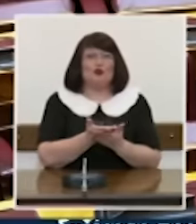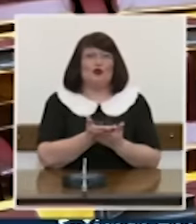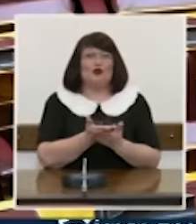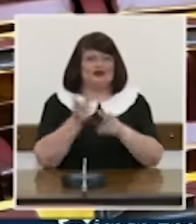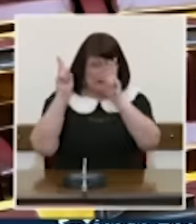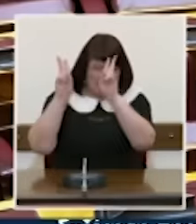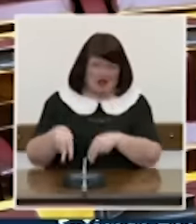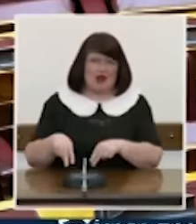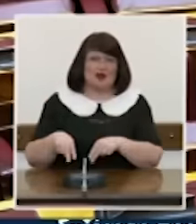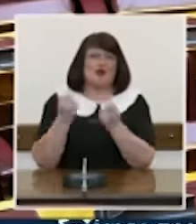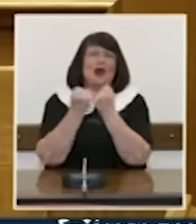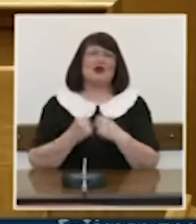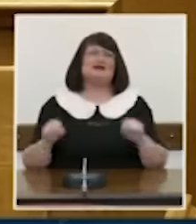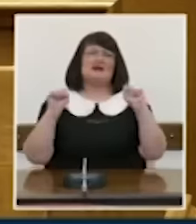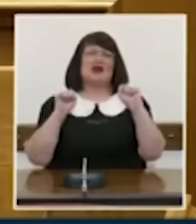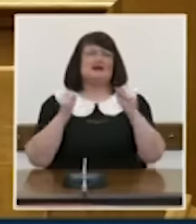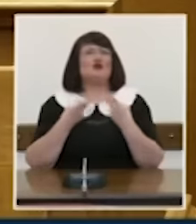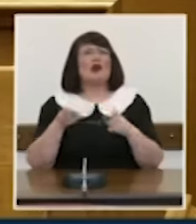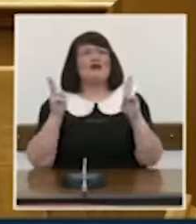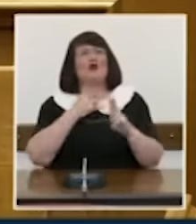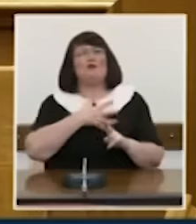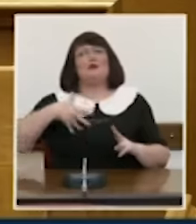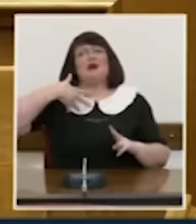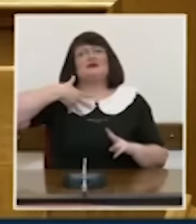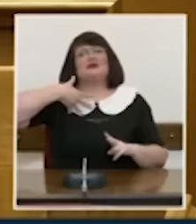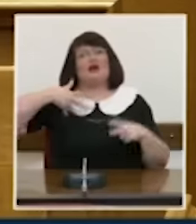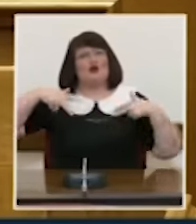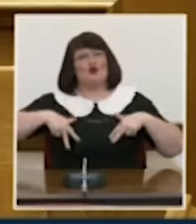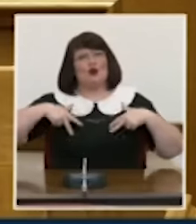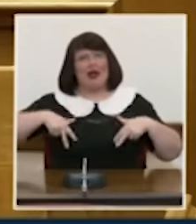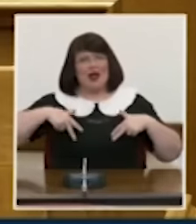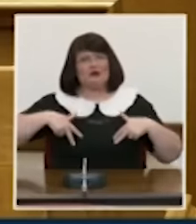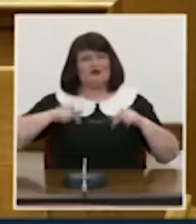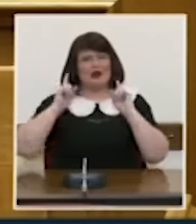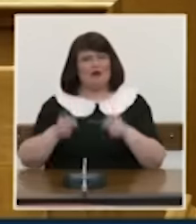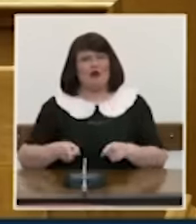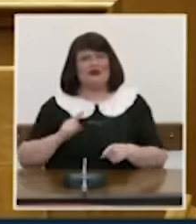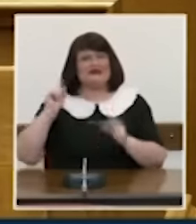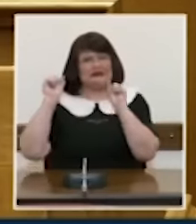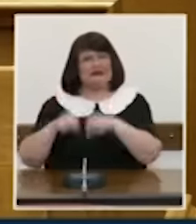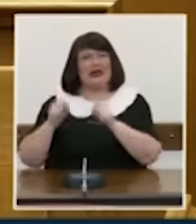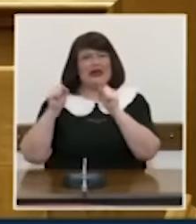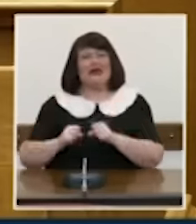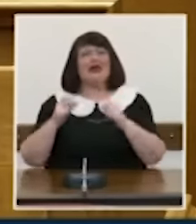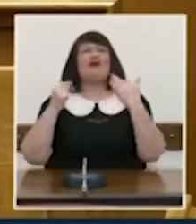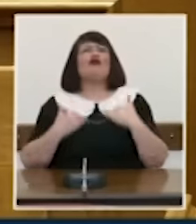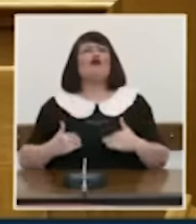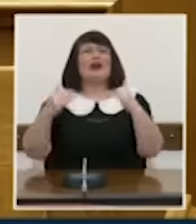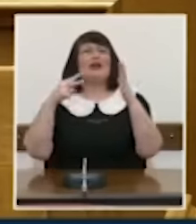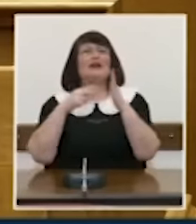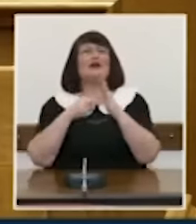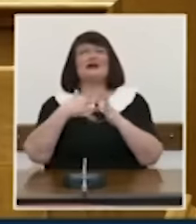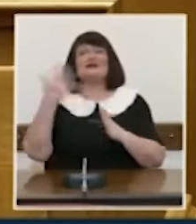αναγνώριση ανεξάρτητου ελεύθερου Παλαιστινιακού κράτους, που είναι απόφαση ομόφωνη της Βουλής από το